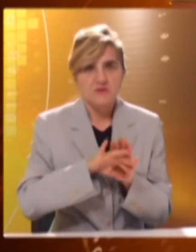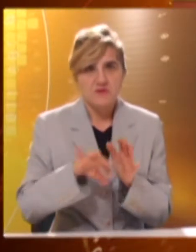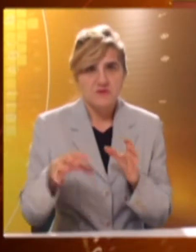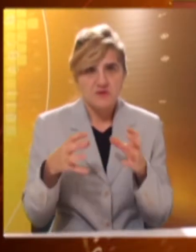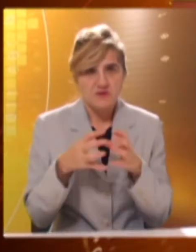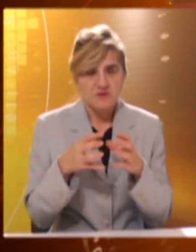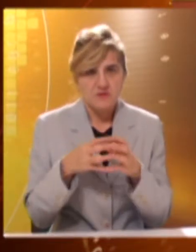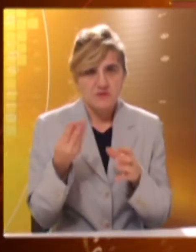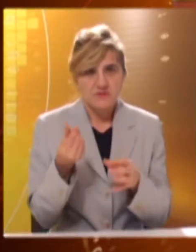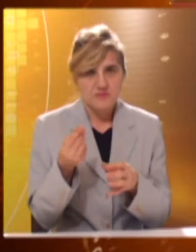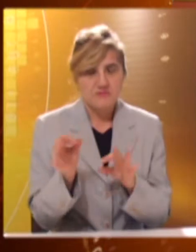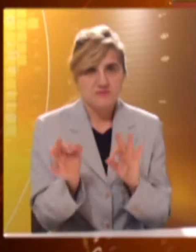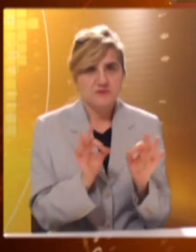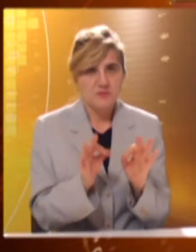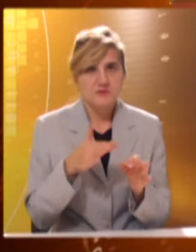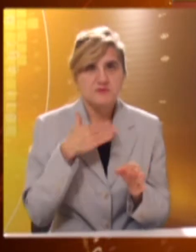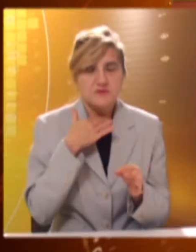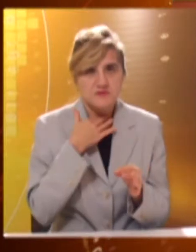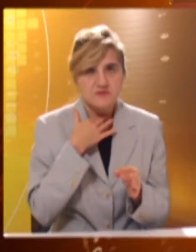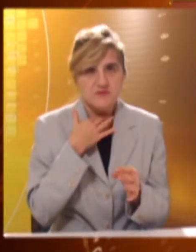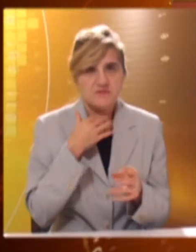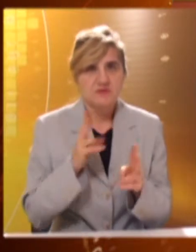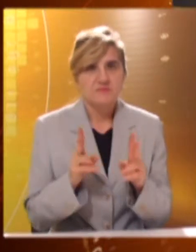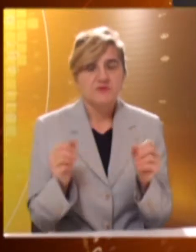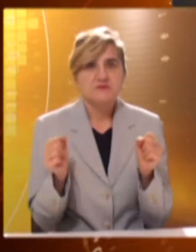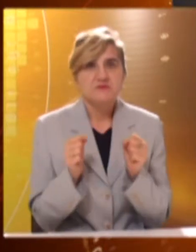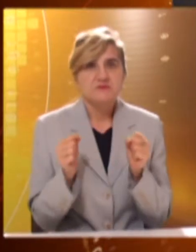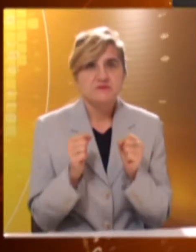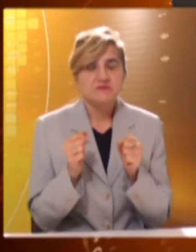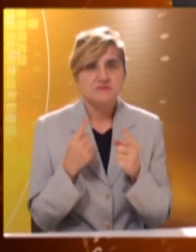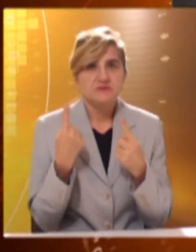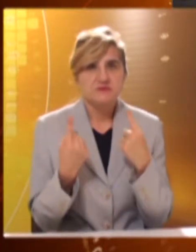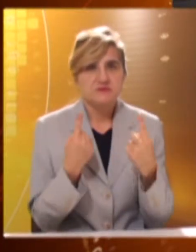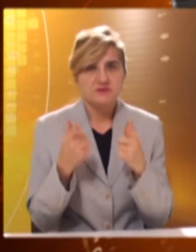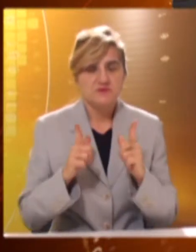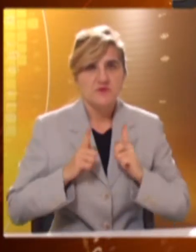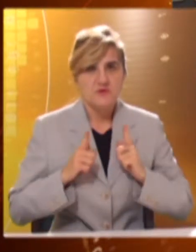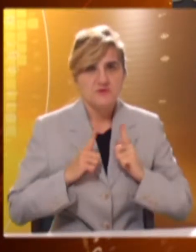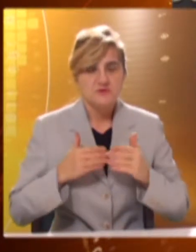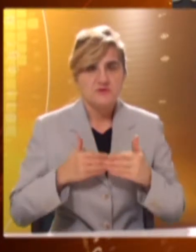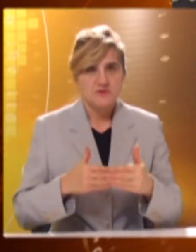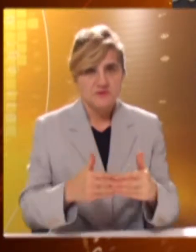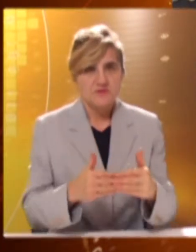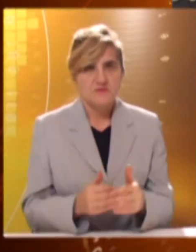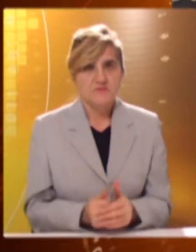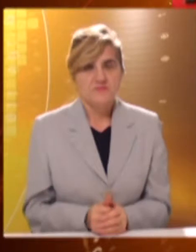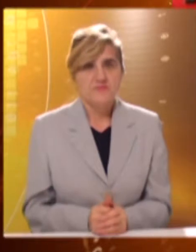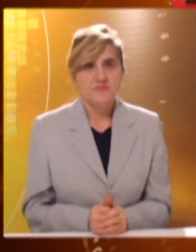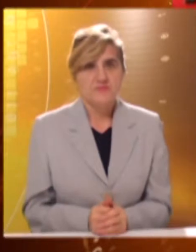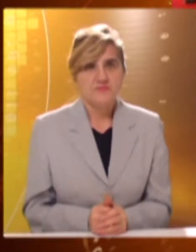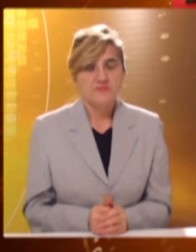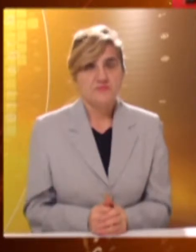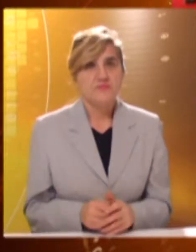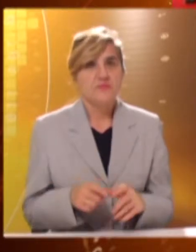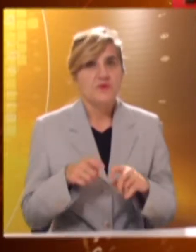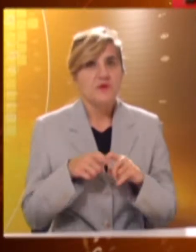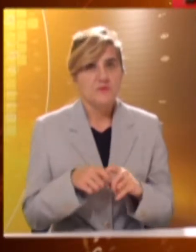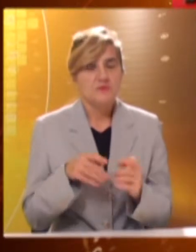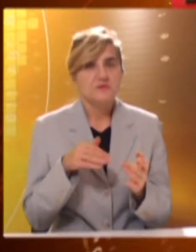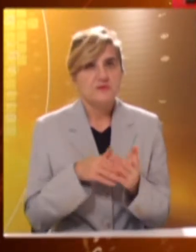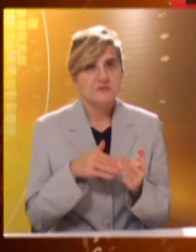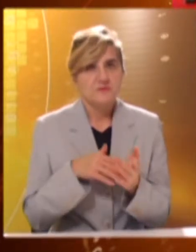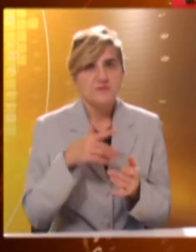gradske uprave objašnjavaju da je obezbeđeno dovoljno sredstava tako da zimska služba može neometano da izvršava svoje obaveze u narednom periodu. Obavezno treba dodati